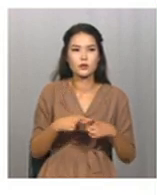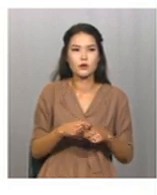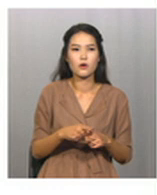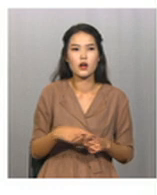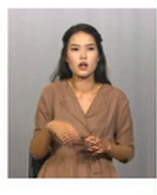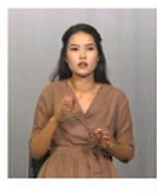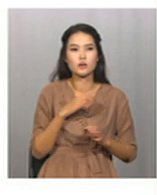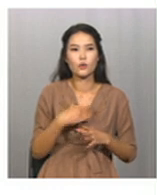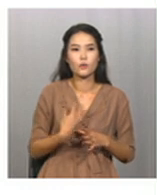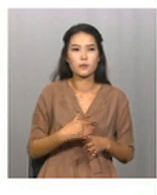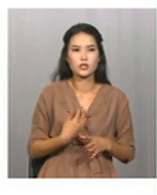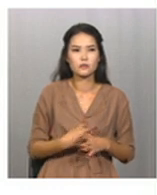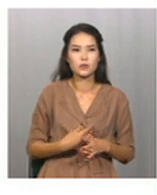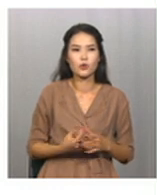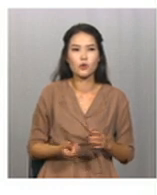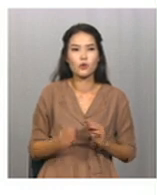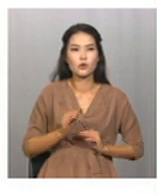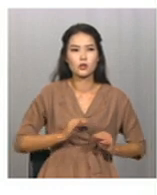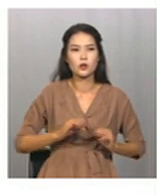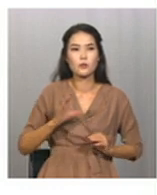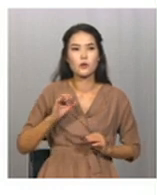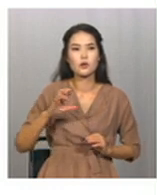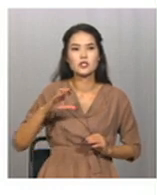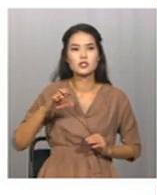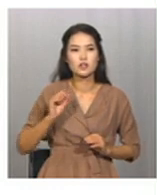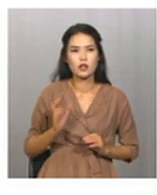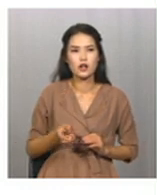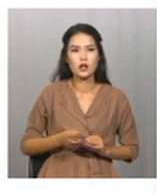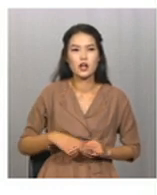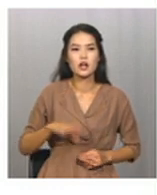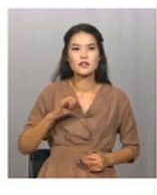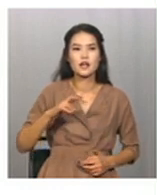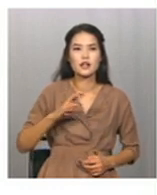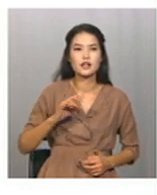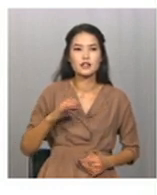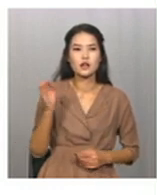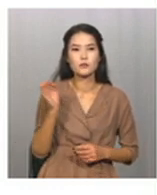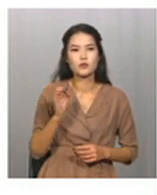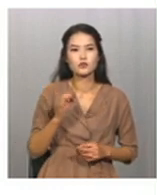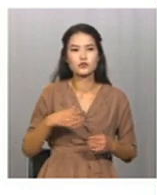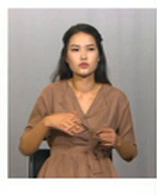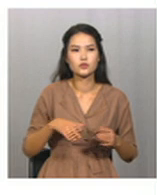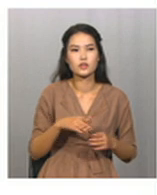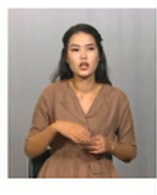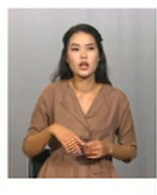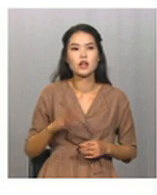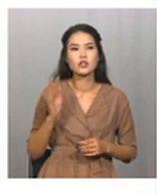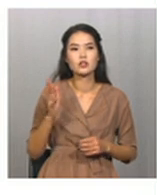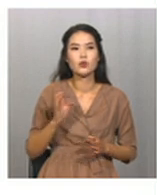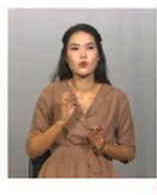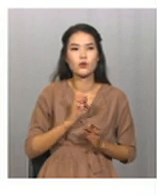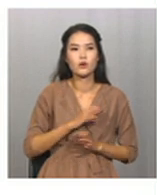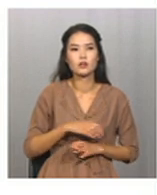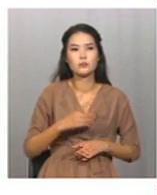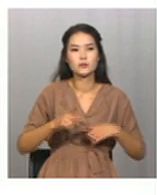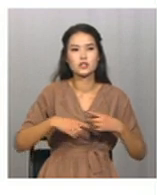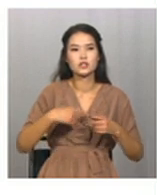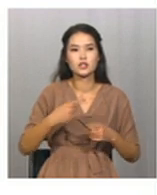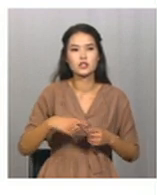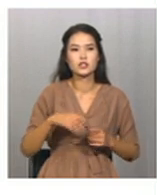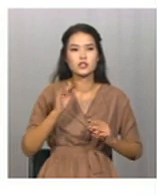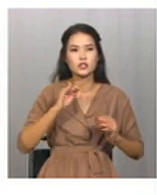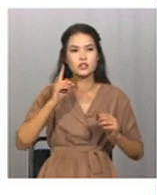Биотехнологиялық әдістердің көмегін қолданатын болсақ, селекция процесін жүргізуде ежелден қолданып келе жатқан